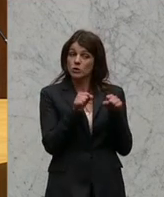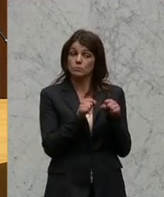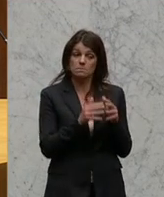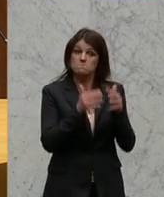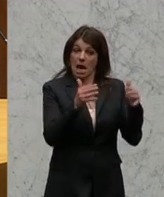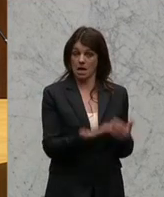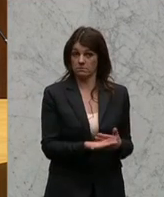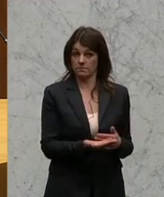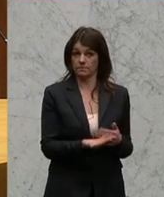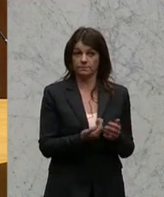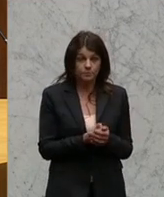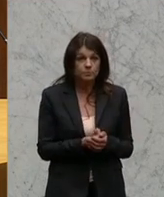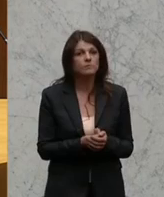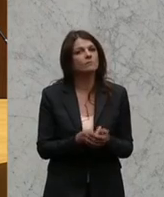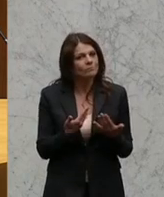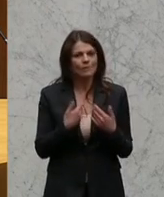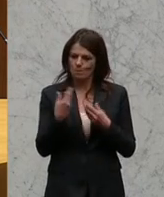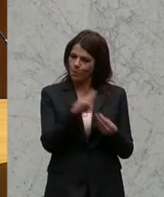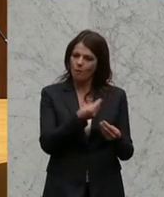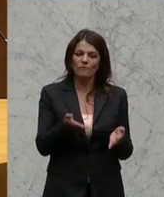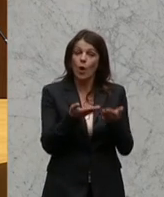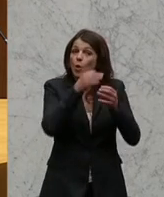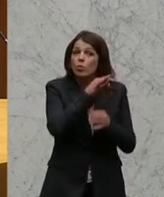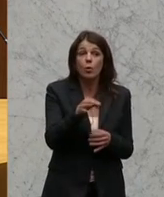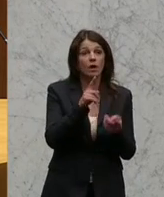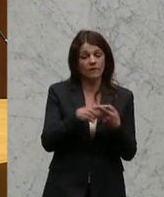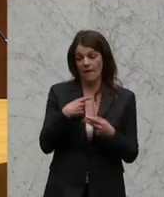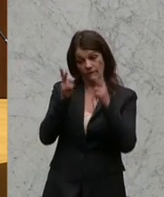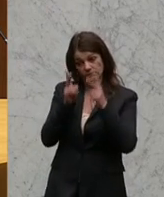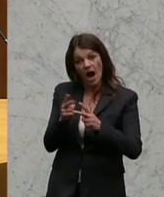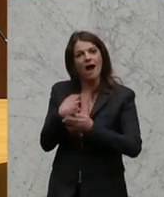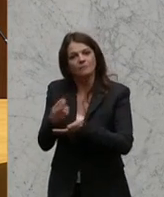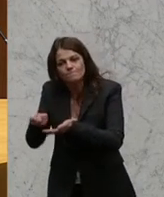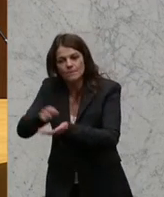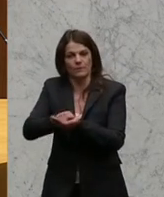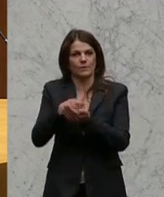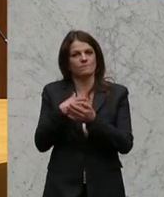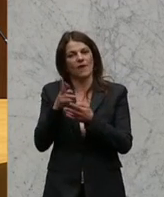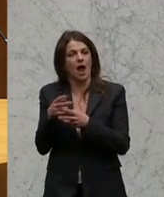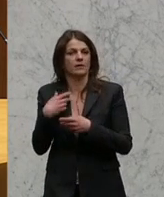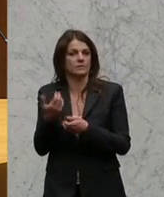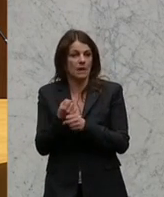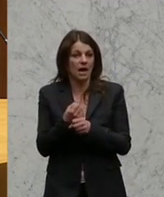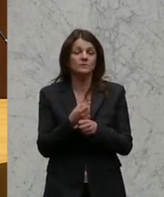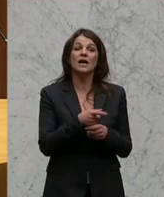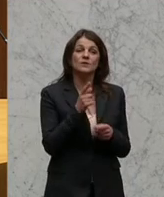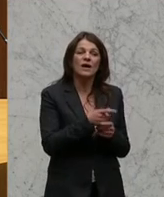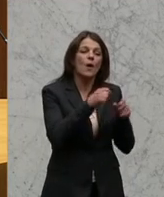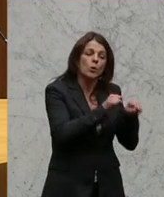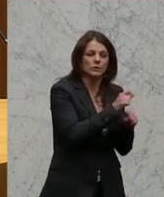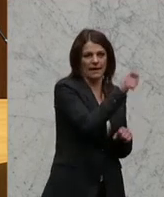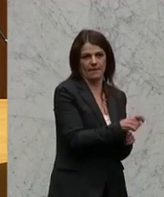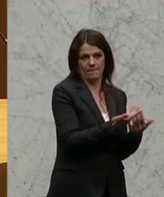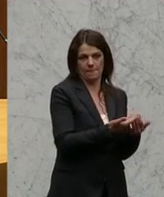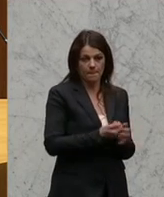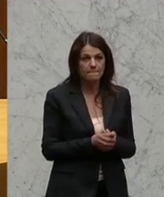eine Konsumsteigerung, denn ich kriege diese Förderung nur, wenn ich wirklich konsumiere. Nicht der Unternehmen, sondern der Konsument.